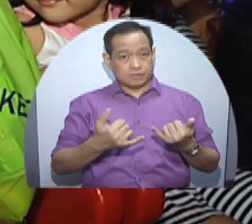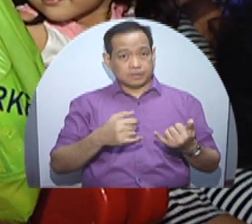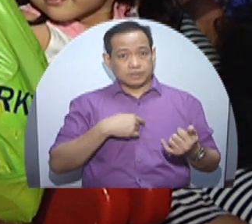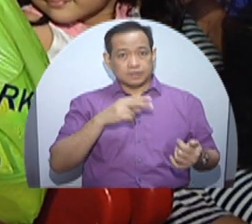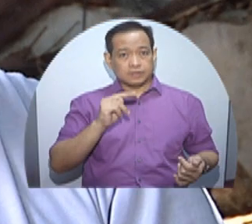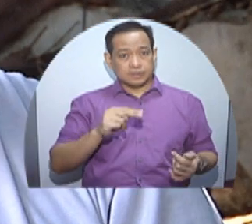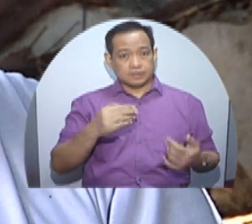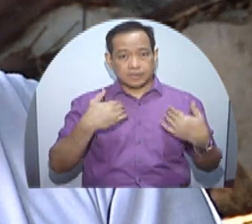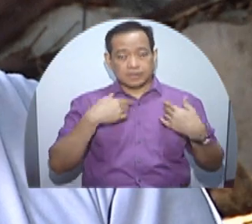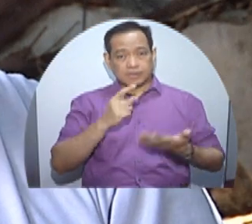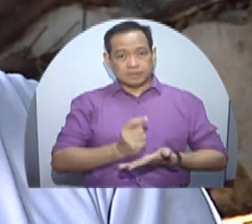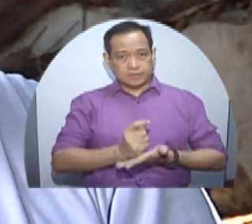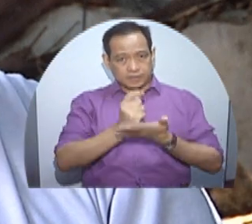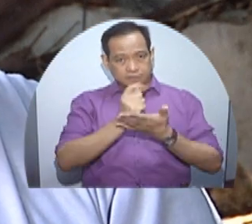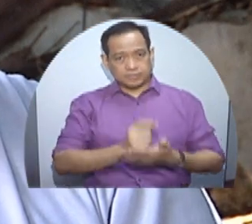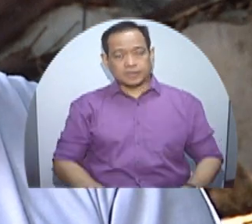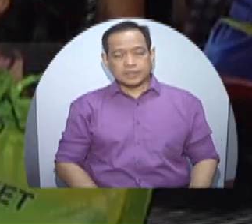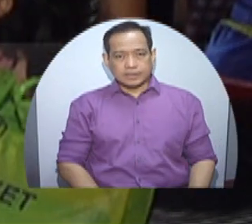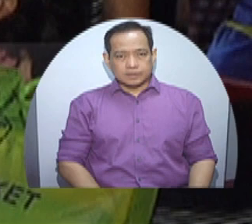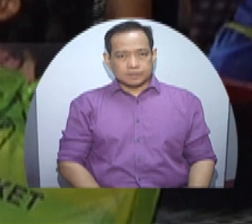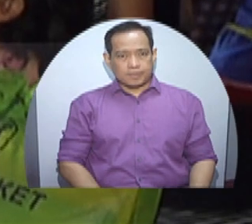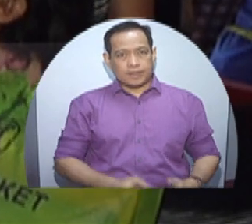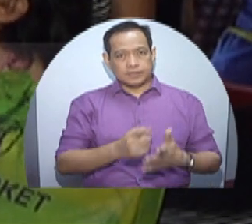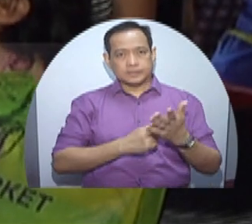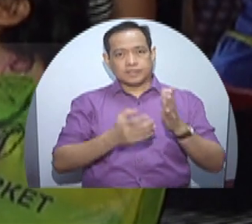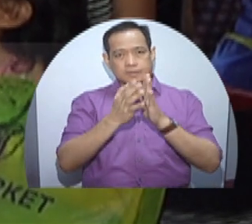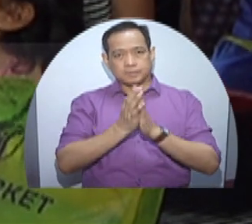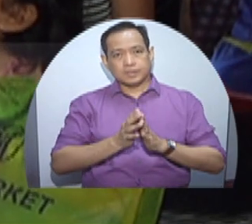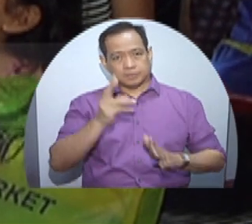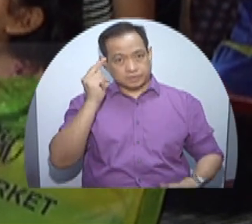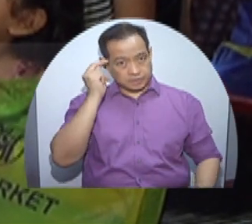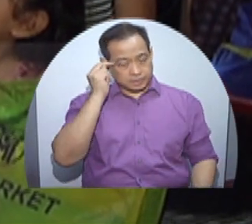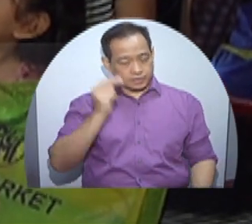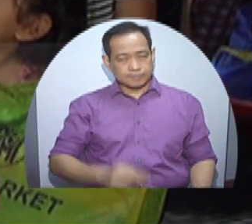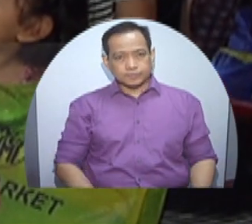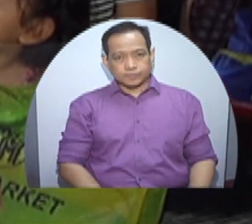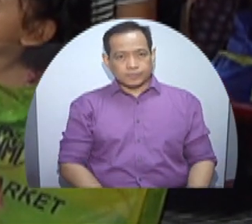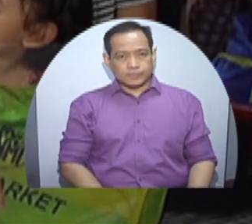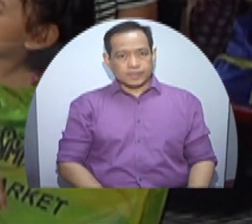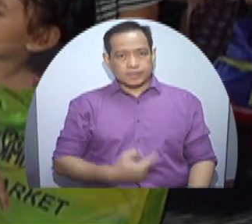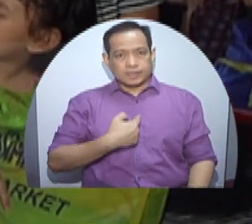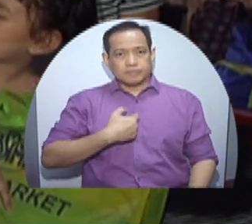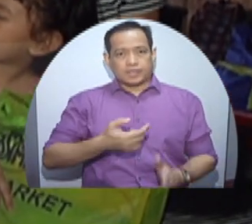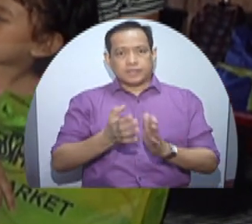talaga ng ma-therapy po ko. Ito ang panawagan ni Mang Narciso.